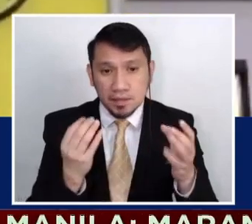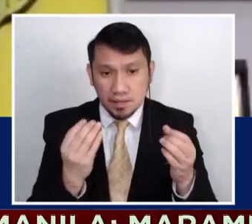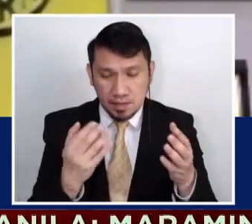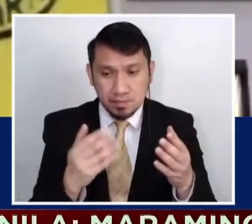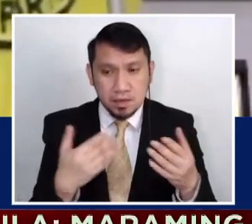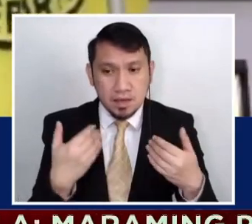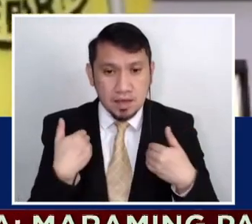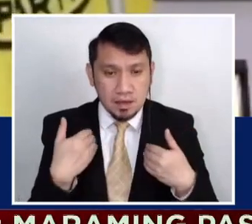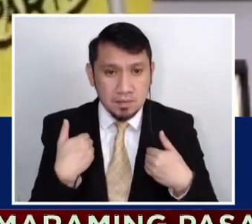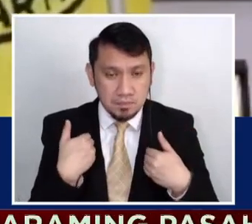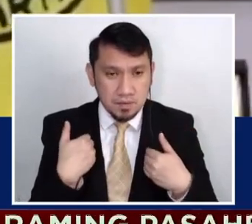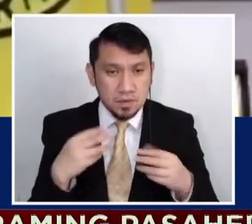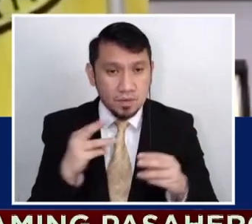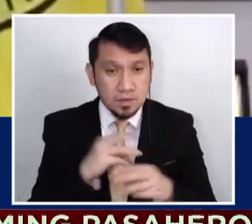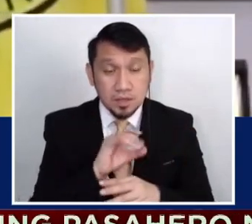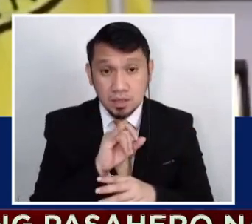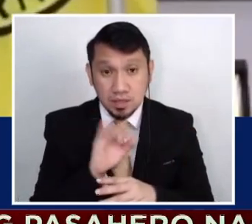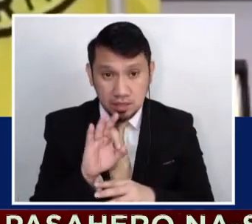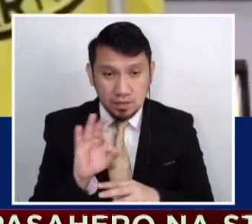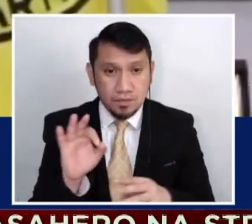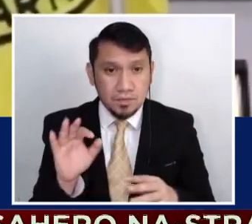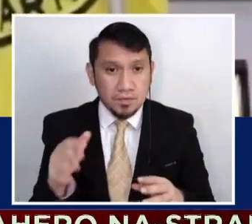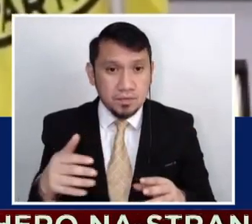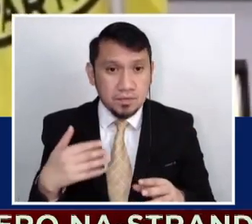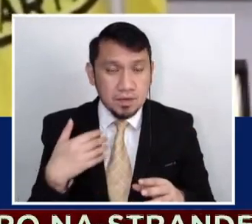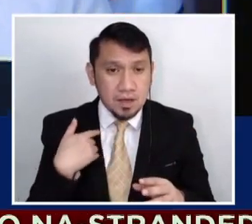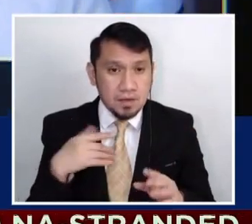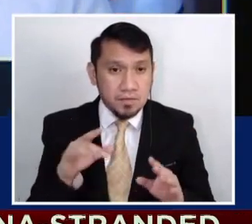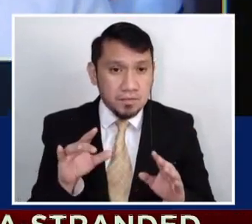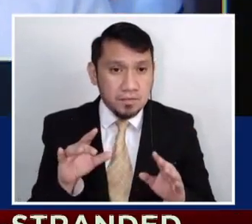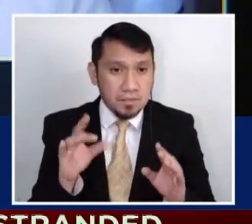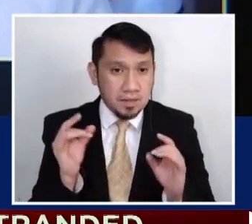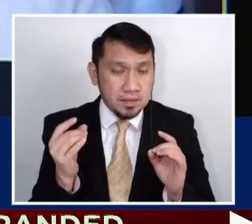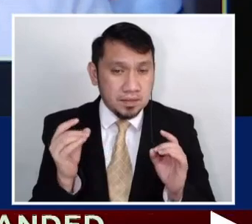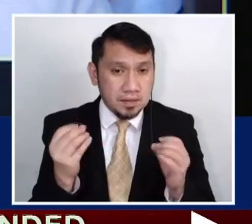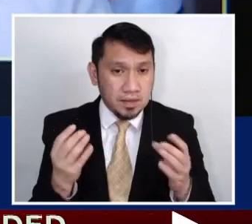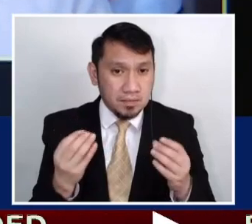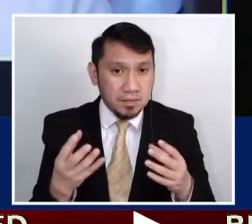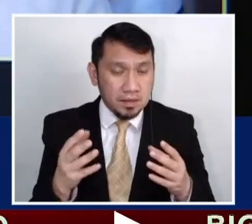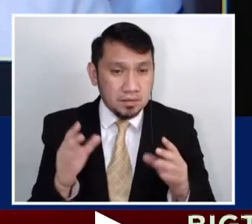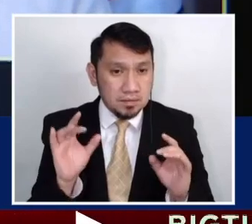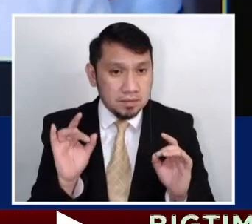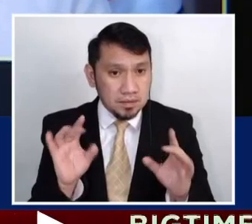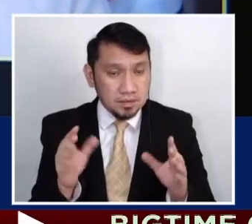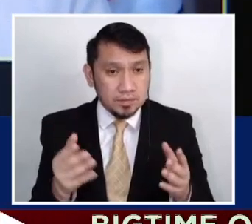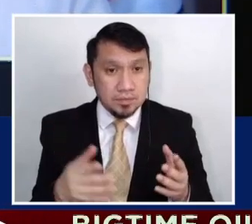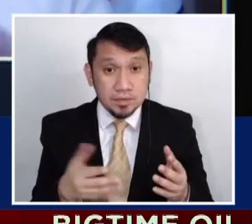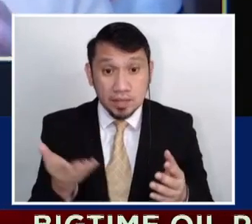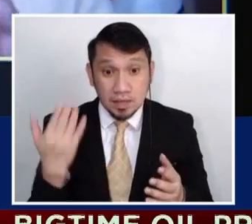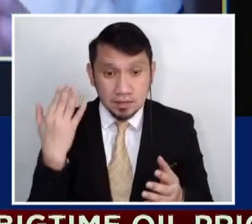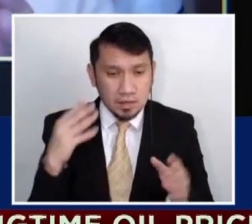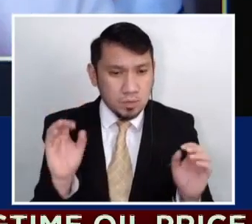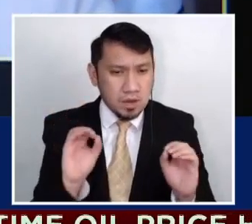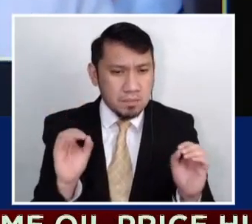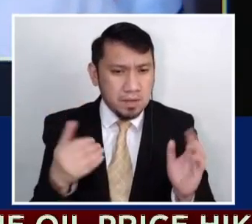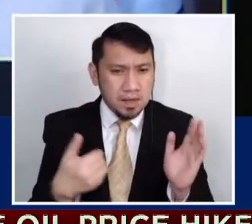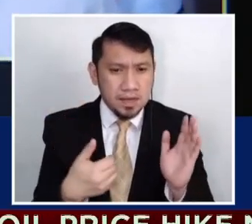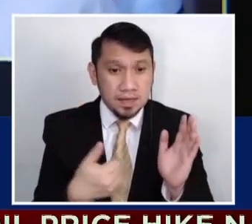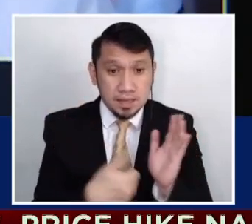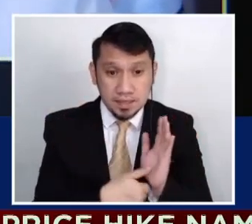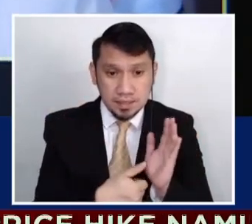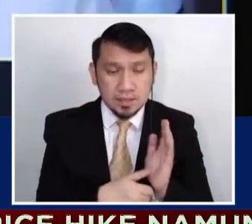critical, lalo na kung maraming vulnerable dyan sa populasyon na yan. Noong dati kasi, nung wala pang election, talagang